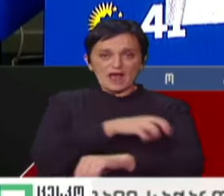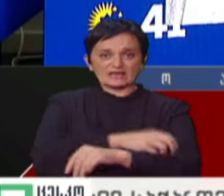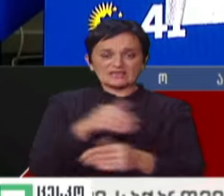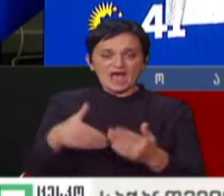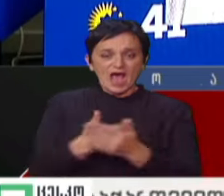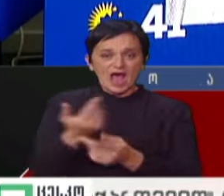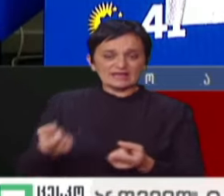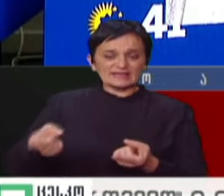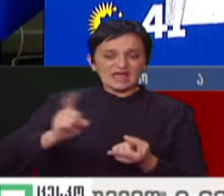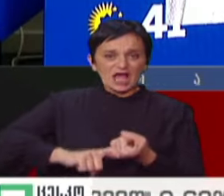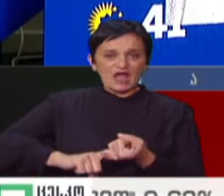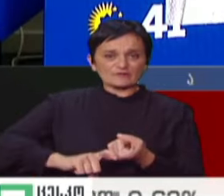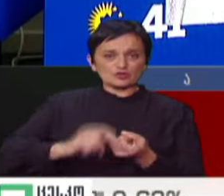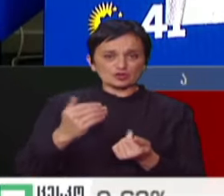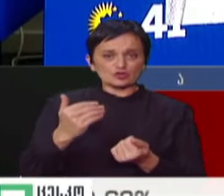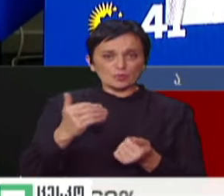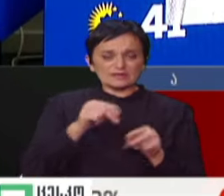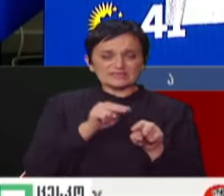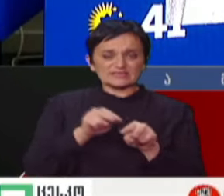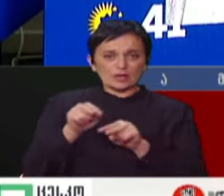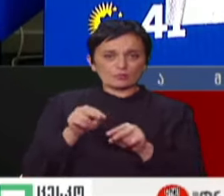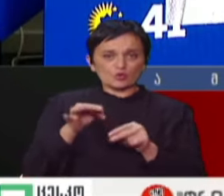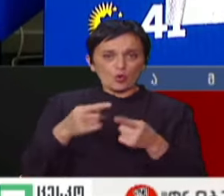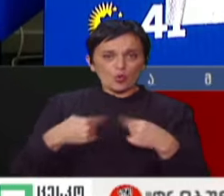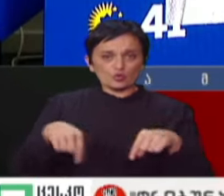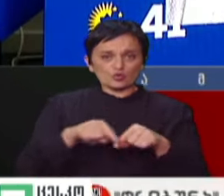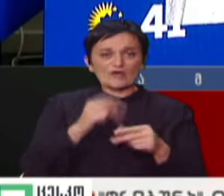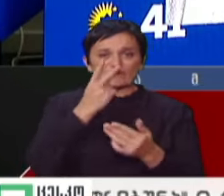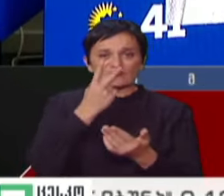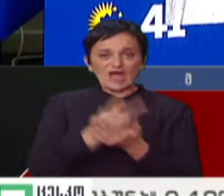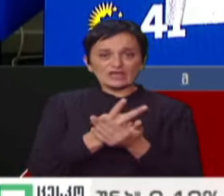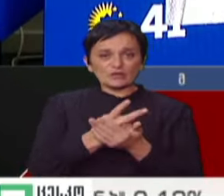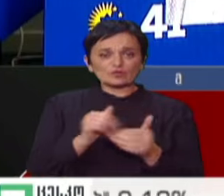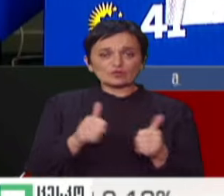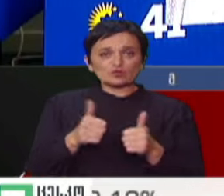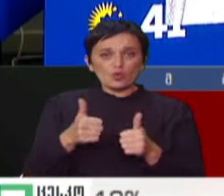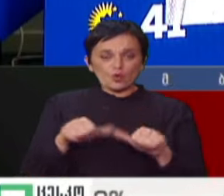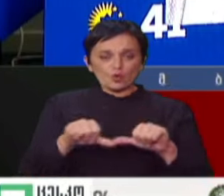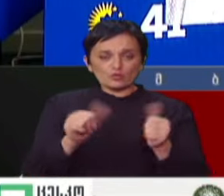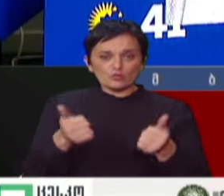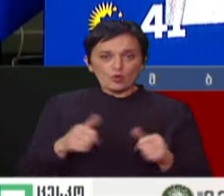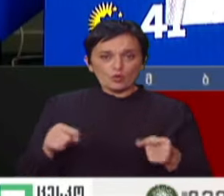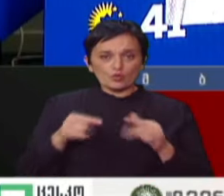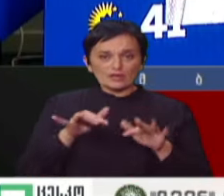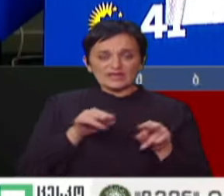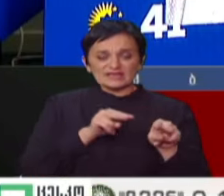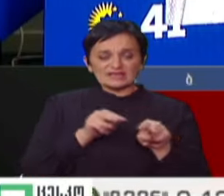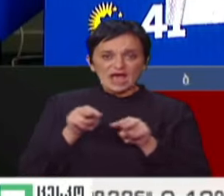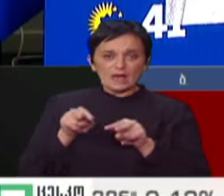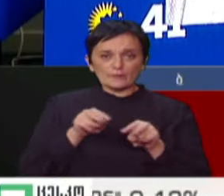ახალთან დაკავშირებული სადამკვირვებლო ორგანიზაცია და ვხედავთ თუ როგორი ფორმით ახორციელებს მისი